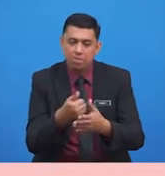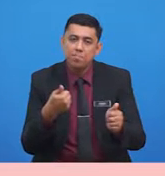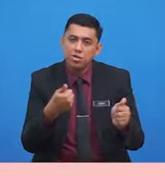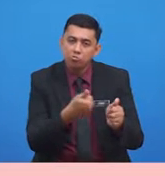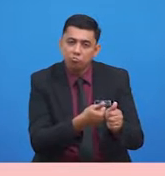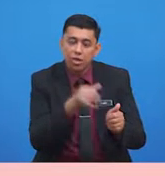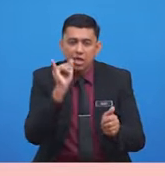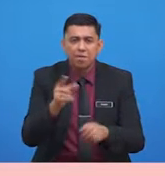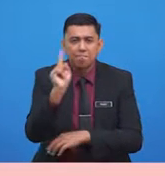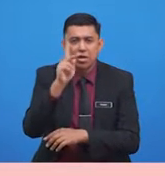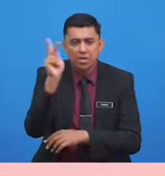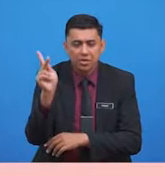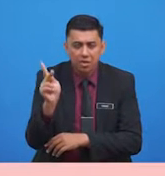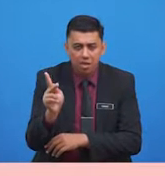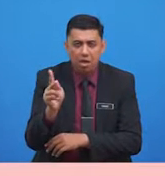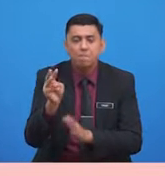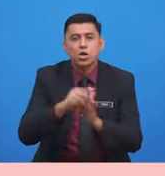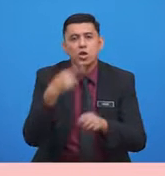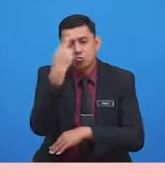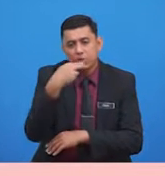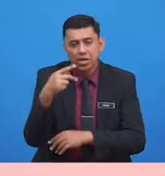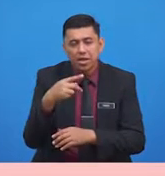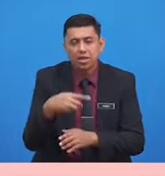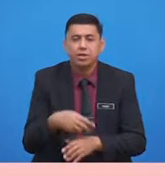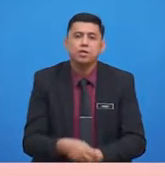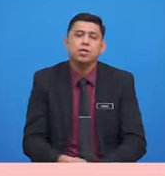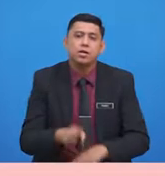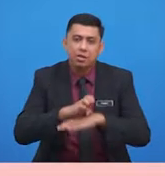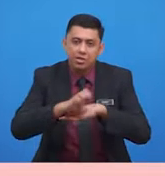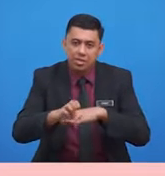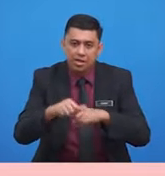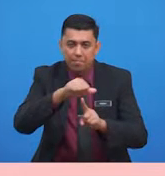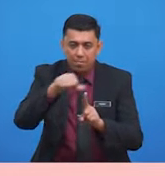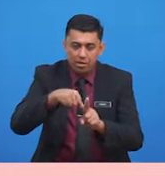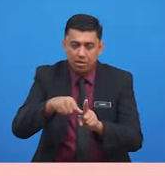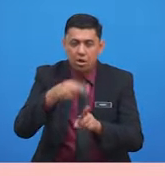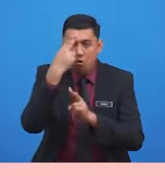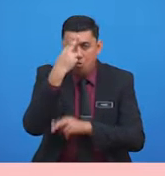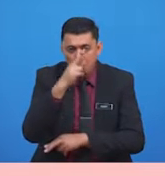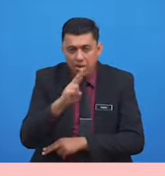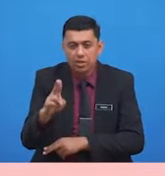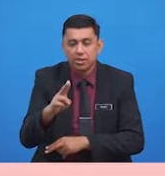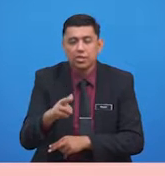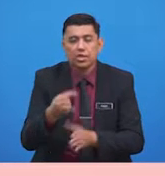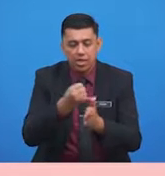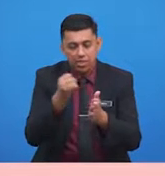berikut, yang manakah merupakan kesan apabila menghormati jiran